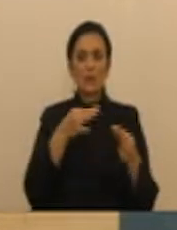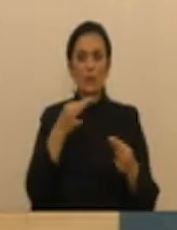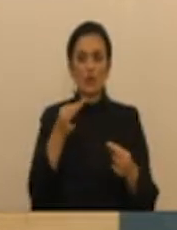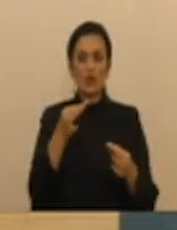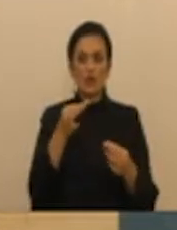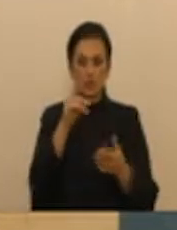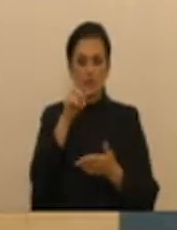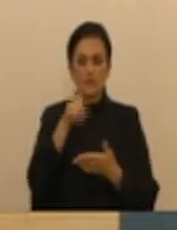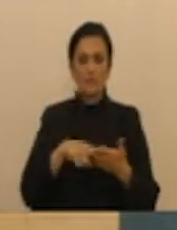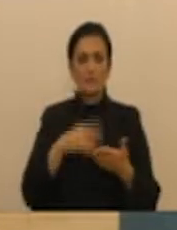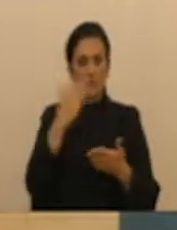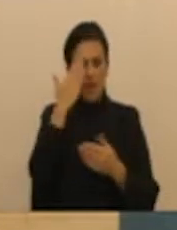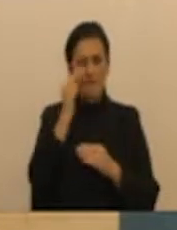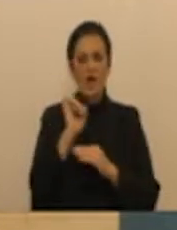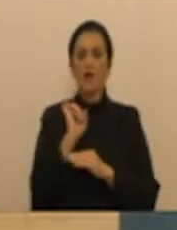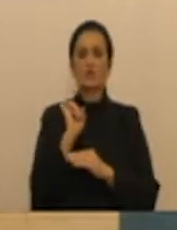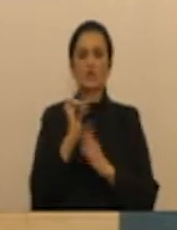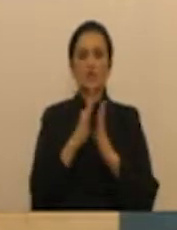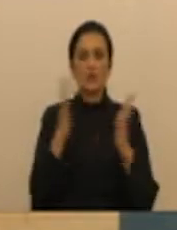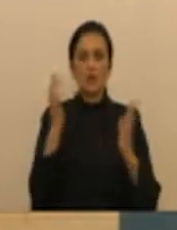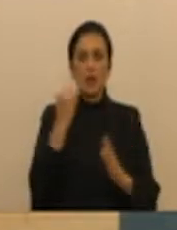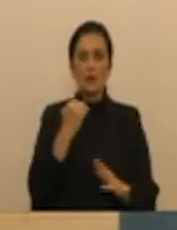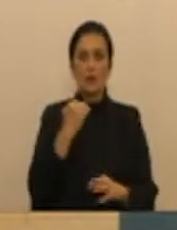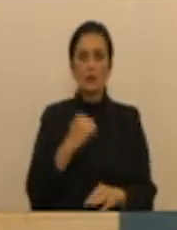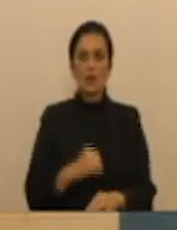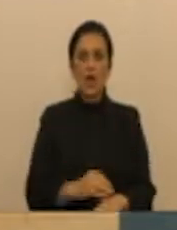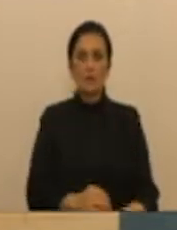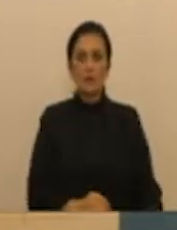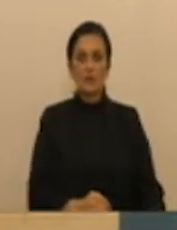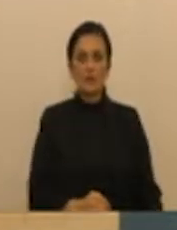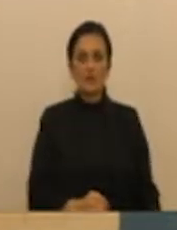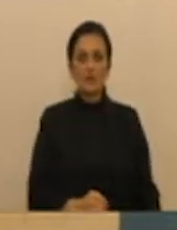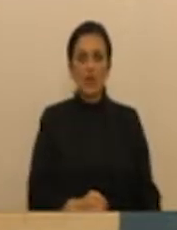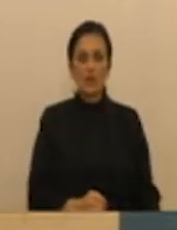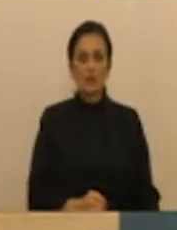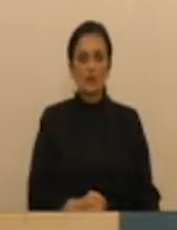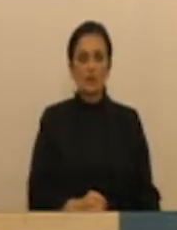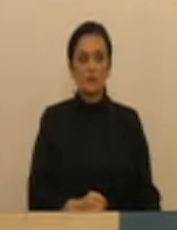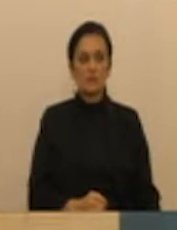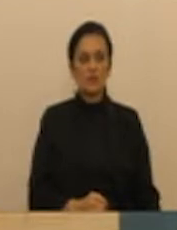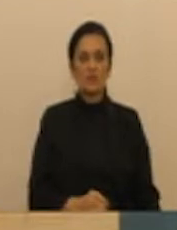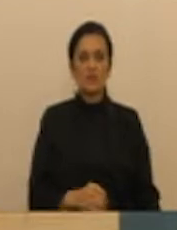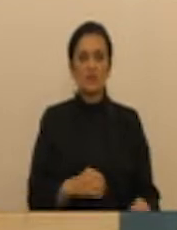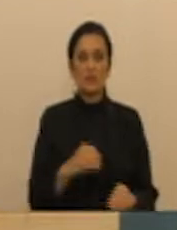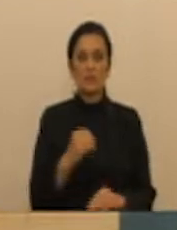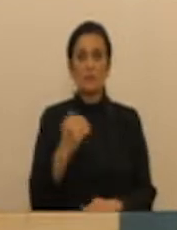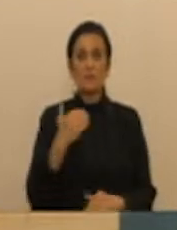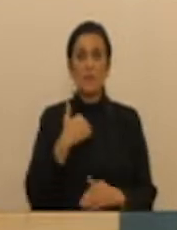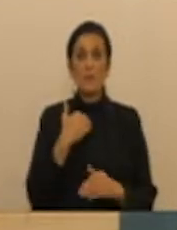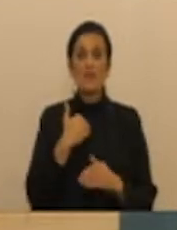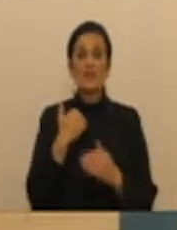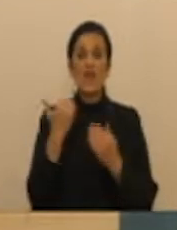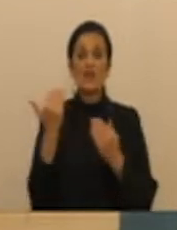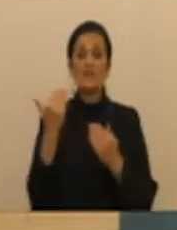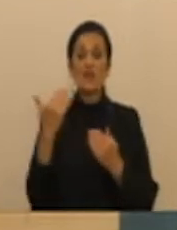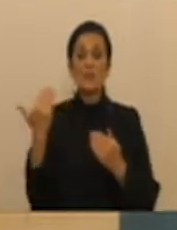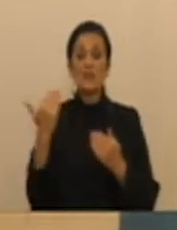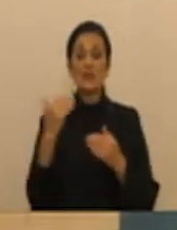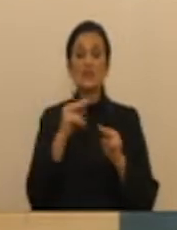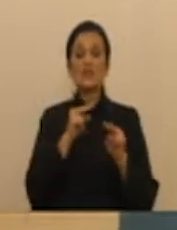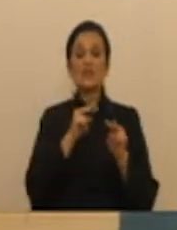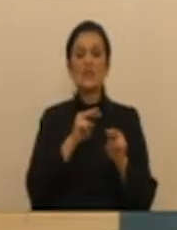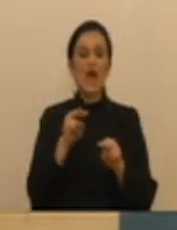და თავაწეული. დიდი მადლობა. ეხლა თქვენი მხრიდან მინდა გადავხედო ერთ რამეს.